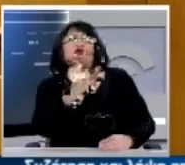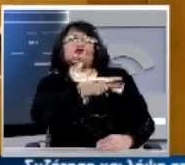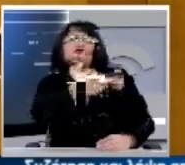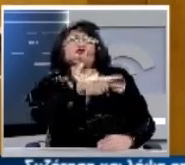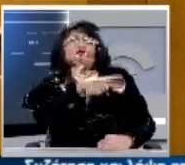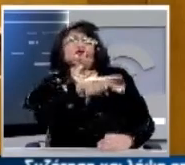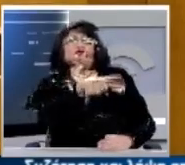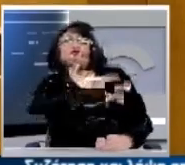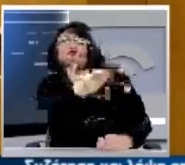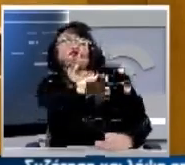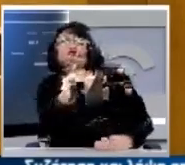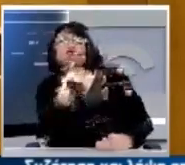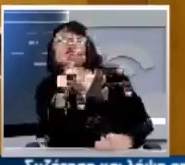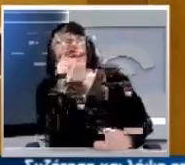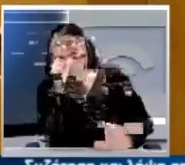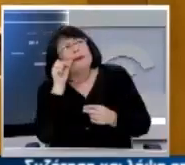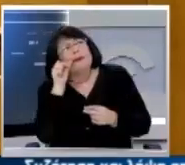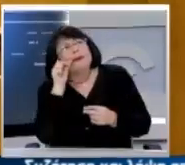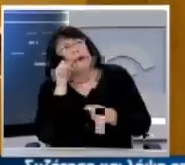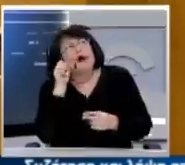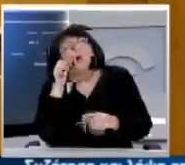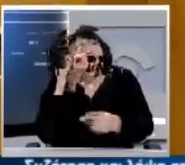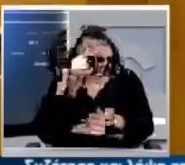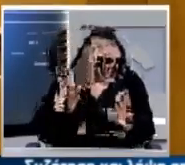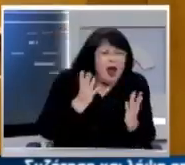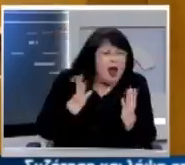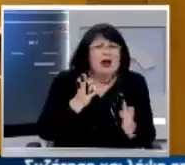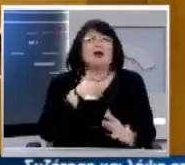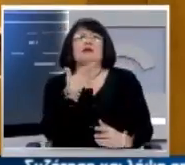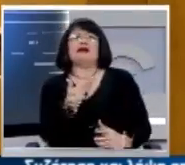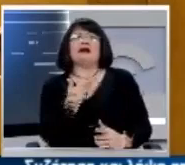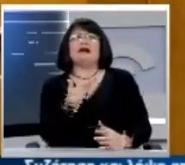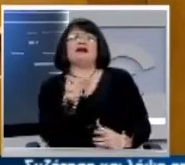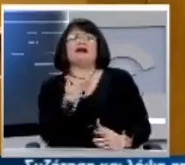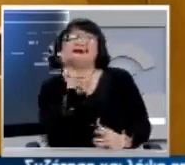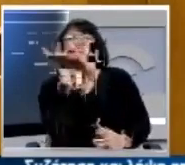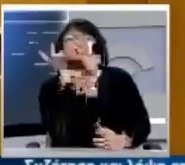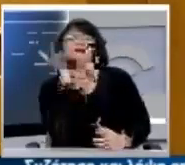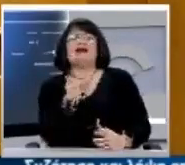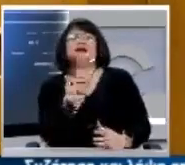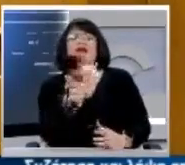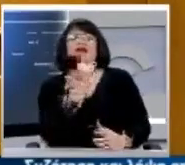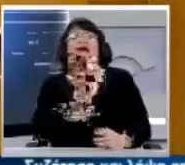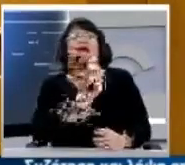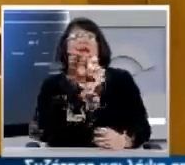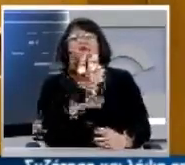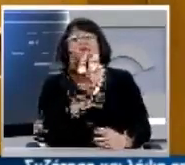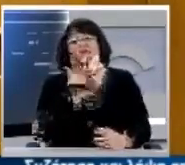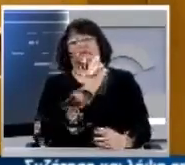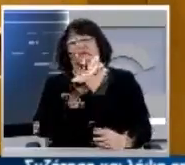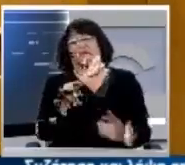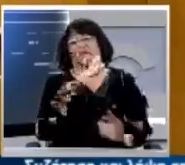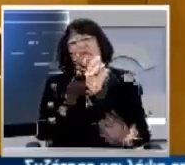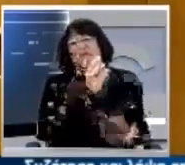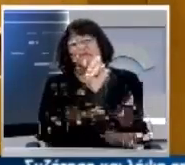Θα μπορούσαμε, και η σοβαρότητα θα είναι, αν συζητάμε περί αυτού του ζητήματος σήμερα, διότι και η προκαταρκτική επιτροπή, την οποία εσείς προτείνετε για τον κύριο Λόπο,